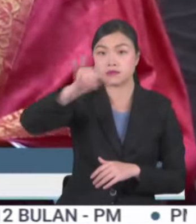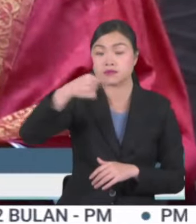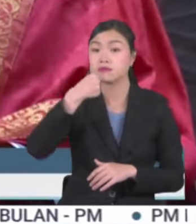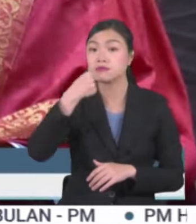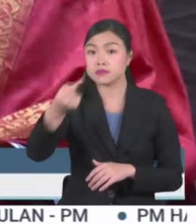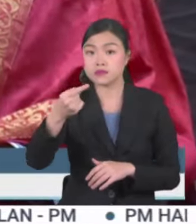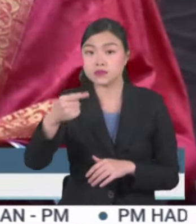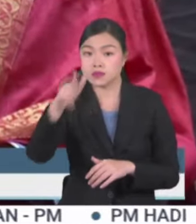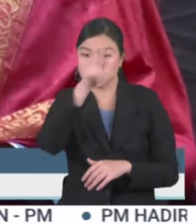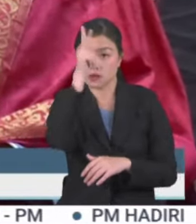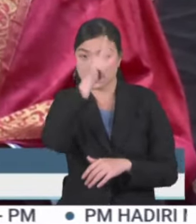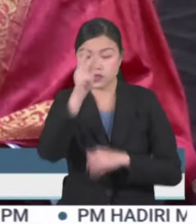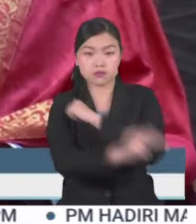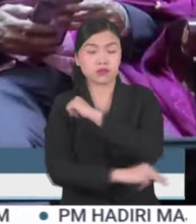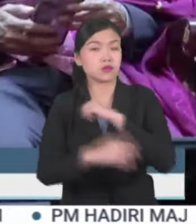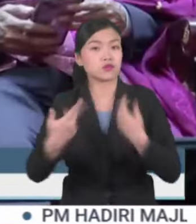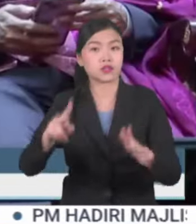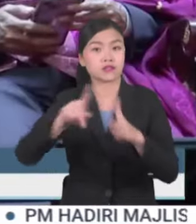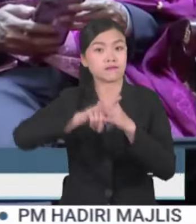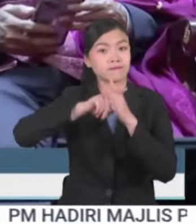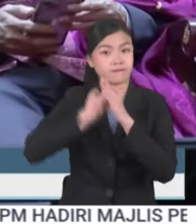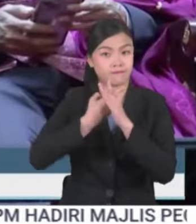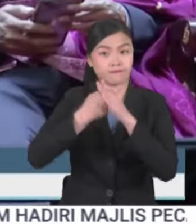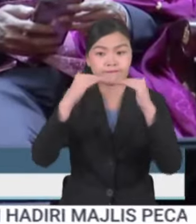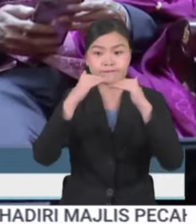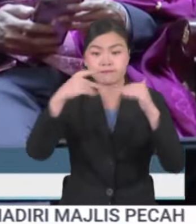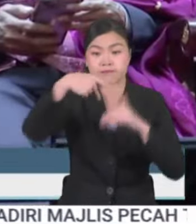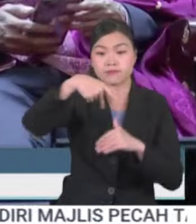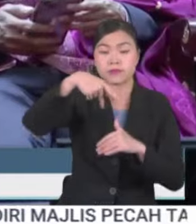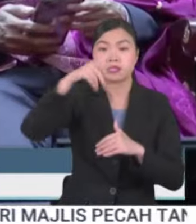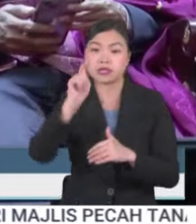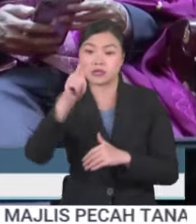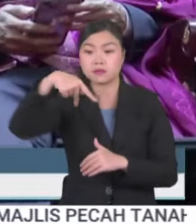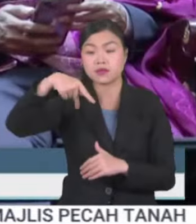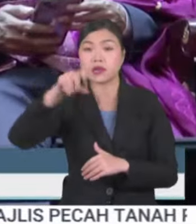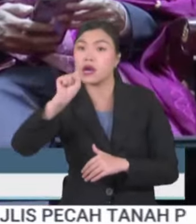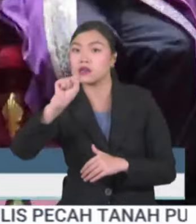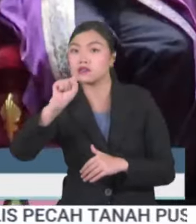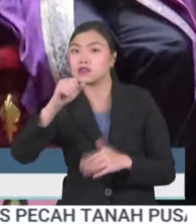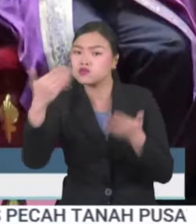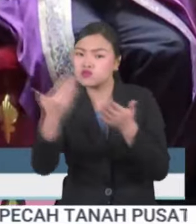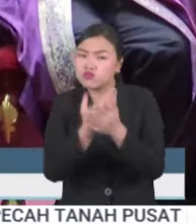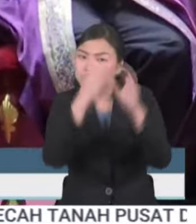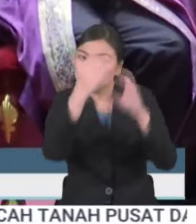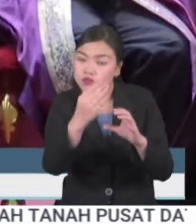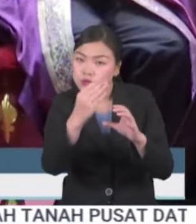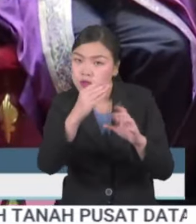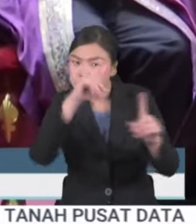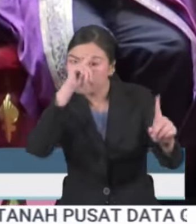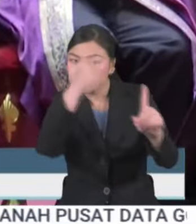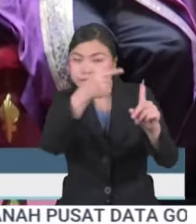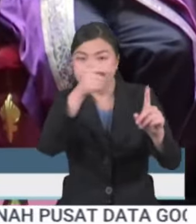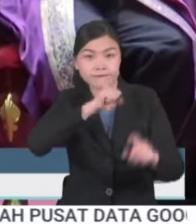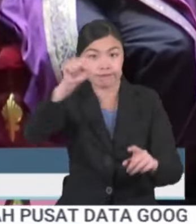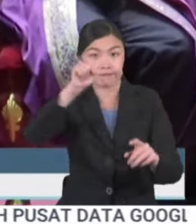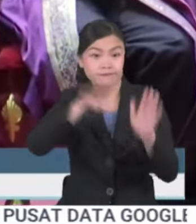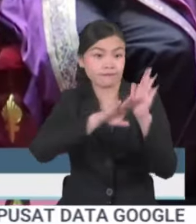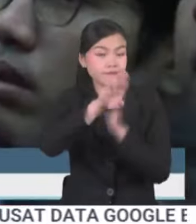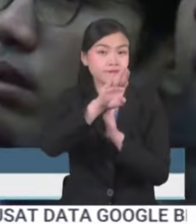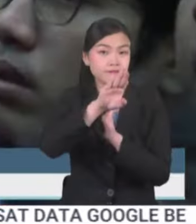kerajaan Negeri telah melancarkan portal tajaan pendidikan Sabah ptps inisiatif baru di bawah Hala tu Sabah maju jaya